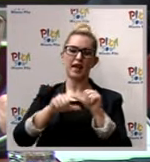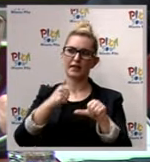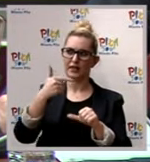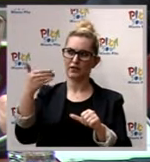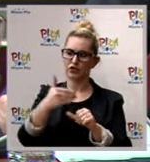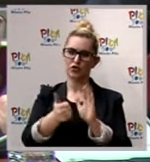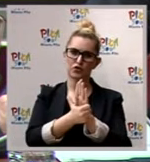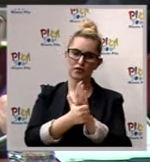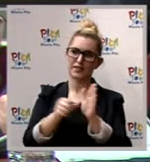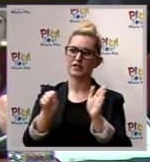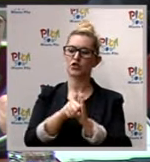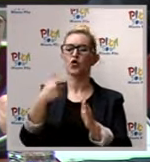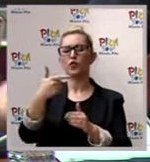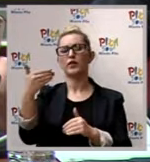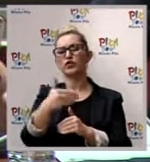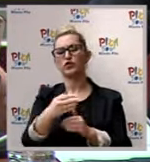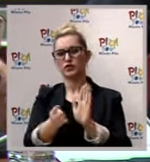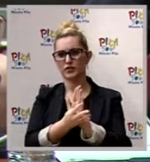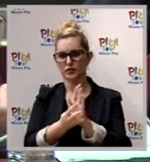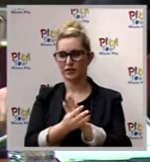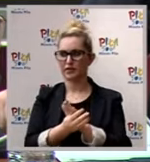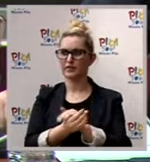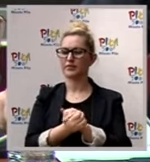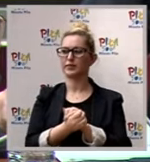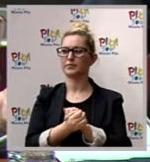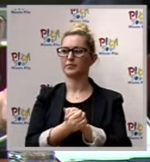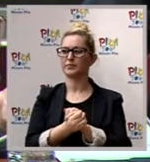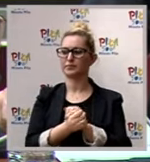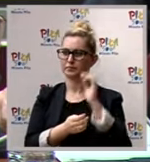2016-2019 o następujące osoby.